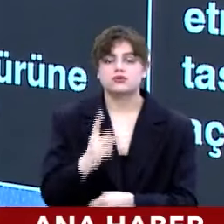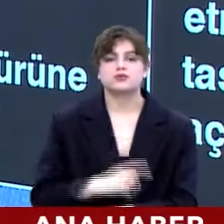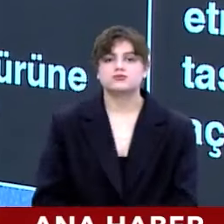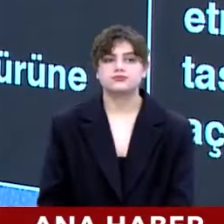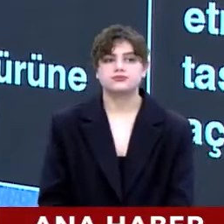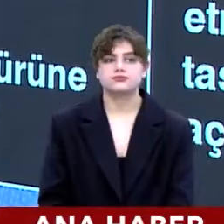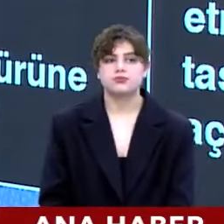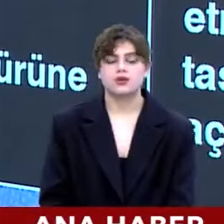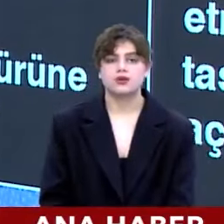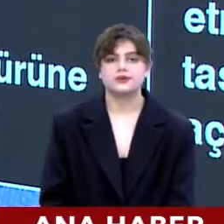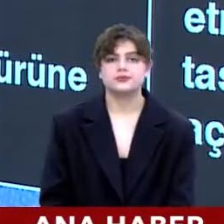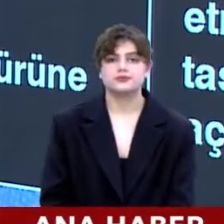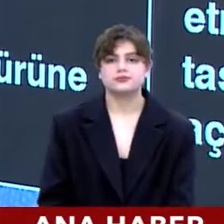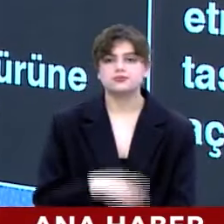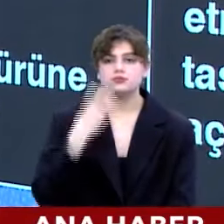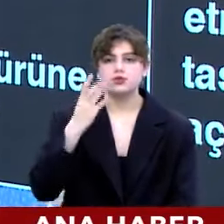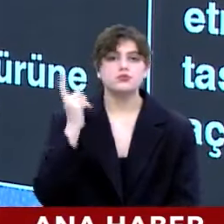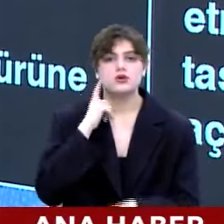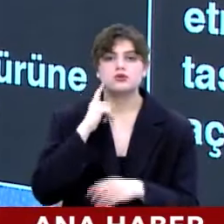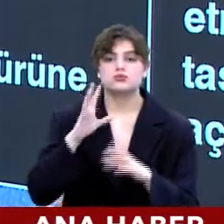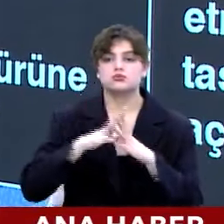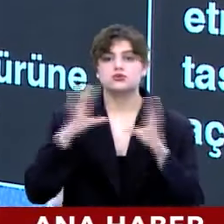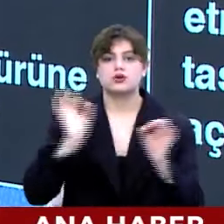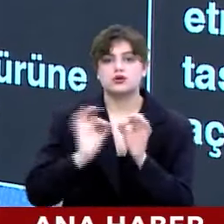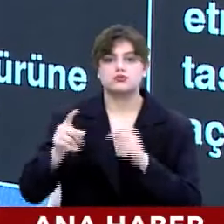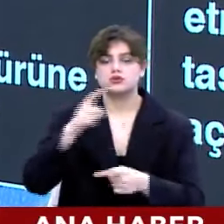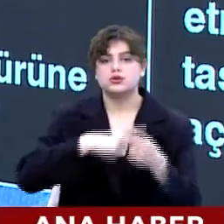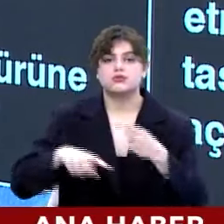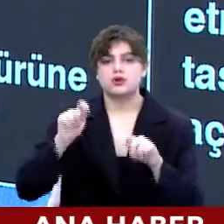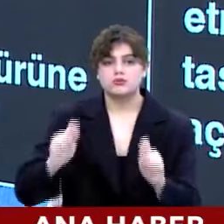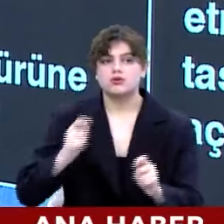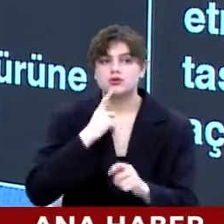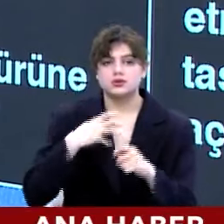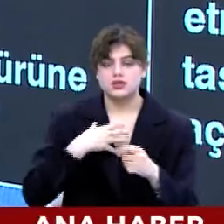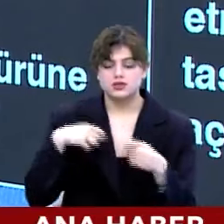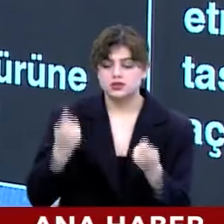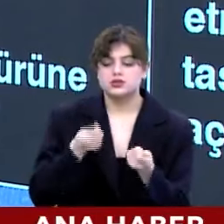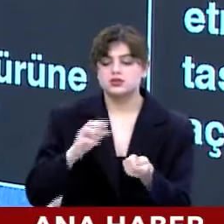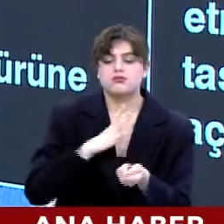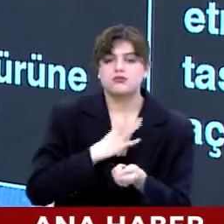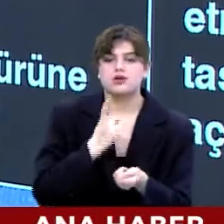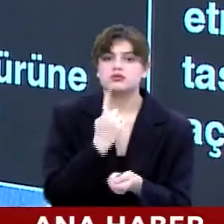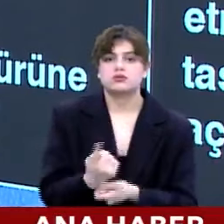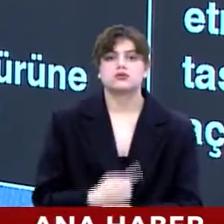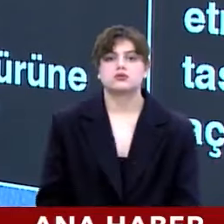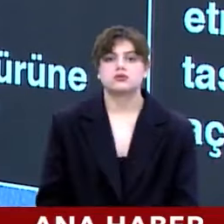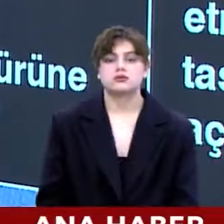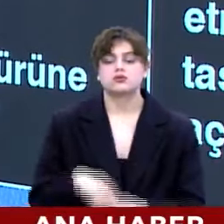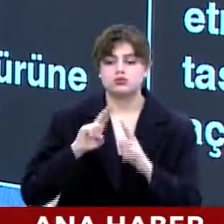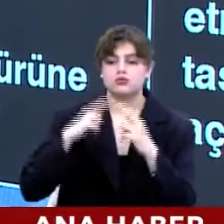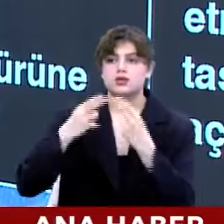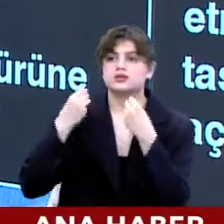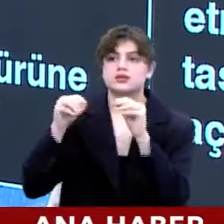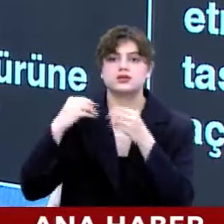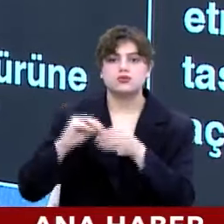Bak 4 marka. 4 markayla koca ekonomiyi çeviriyorlar. Yani üretiyorlar arkadaş. Üretiyorlar ve dünyaya